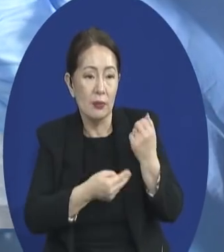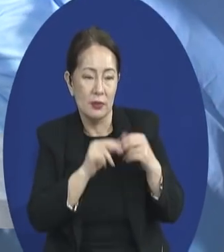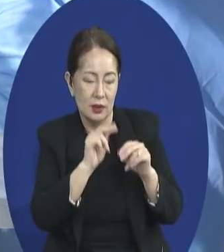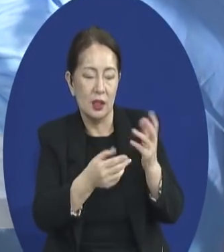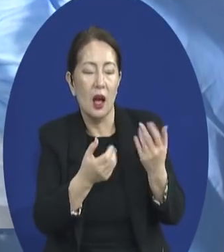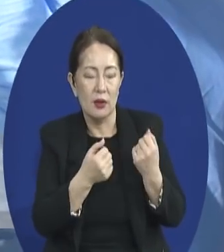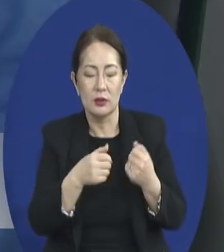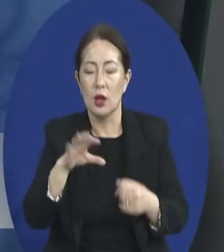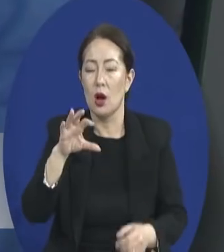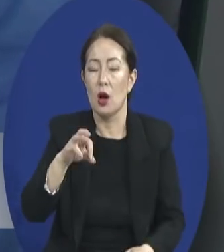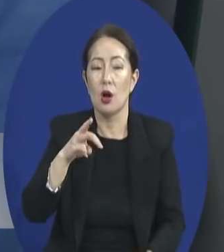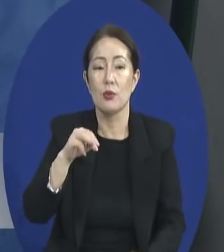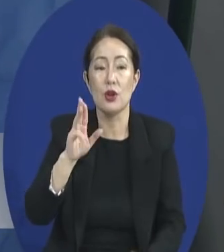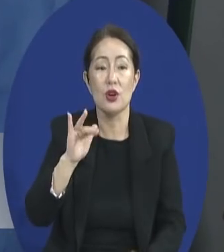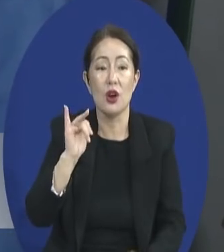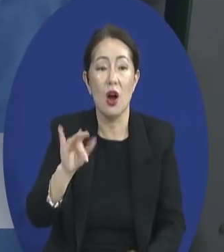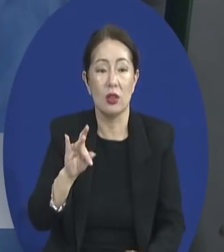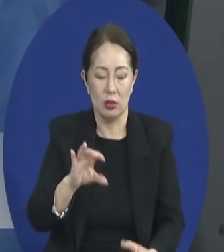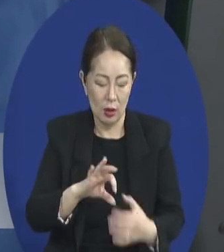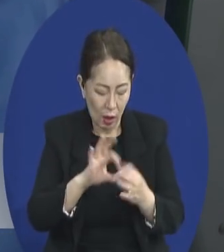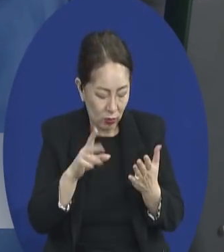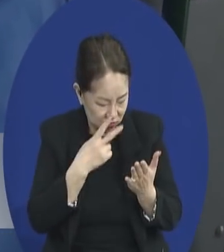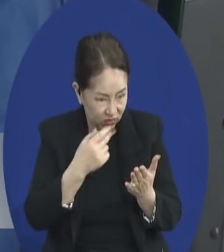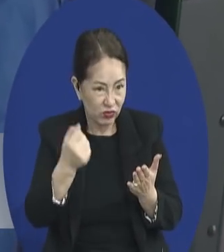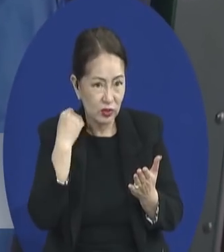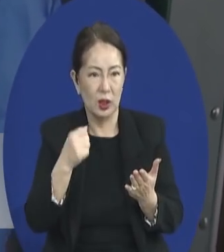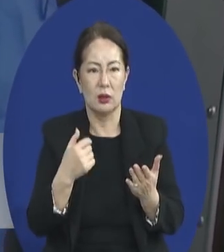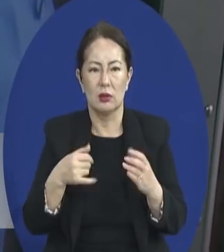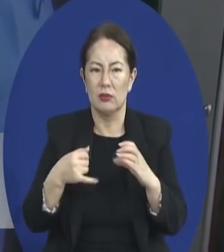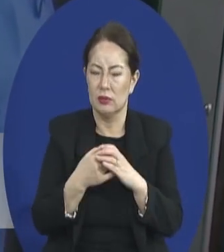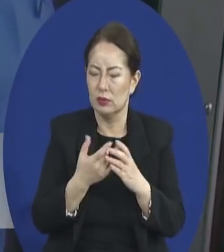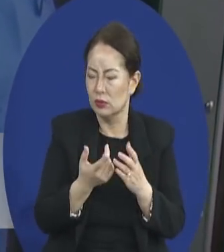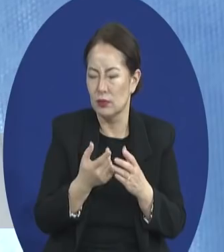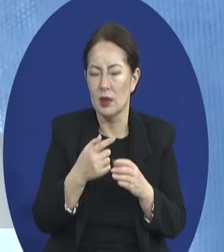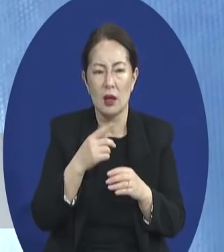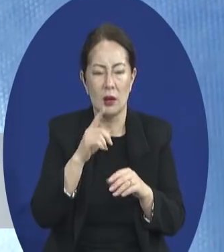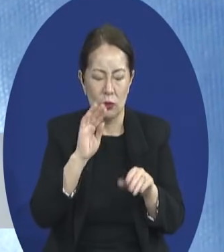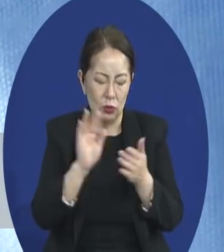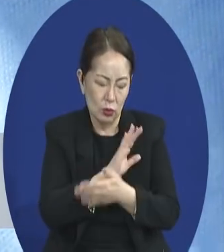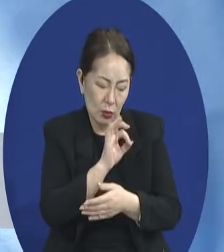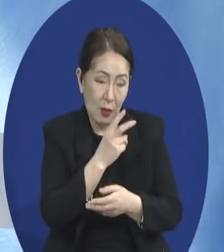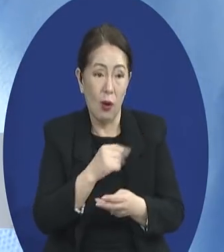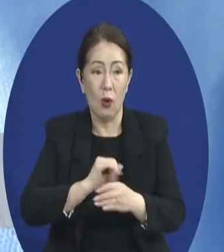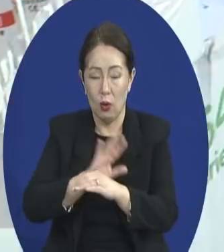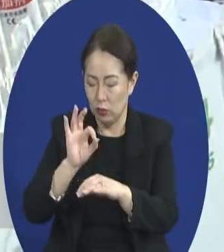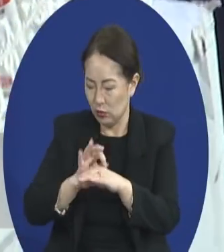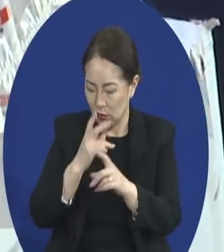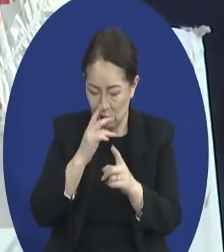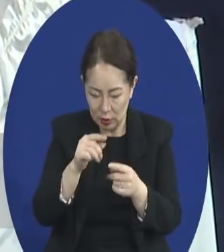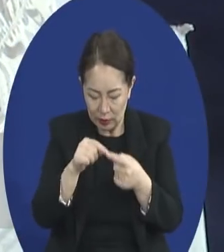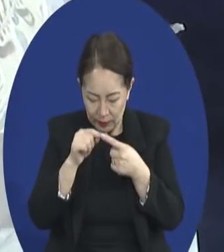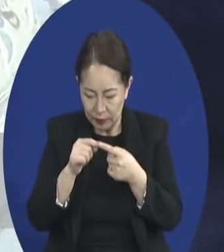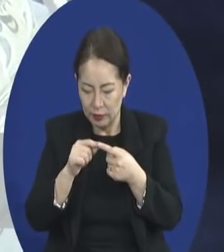илрүүлдэг төрөвчлсөн тест Монгол улсад байхгүй. Хоёрдугаард цар тахлын халдварыг төрөвчлсөн онцлоораар онцлоод дараа нь PCR